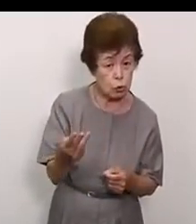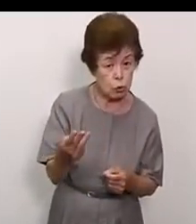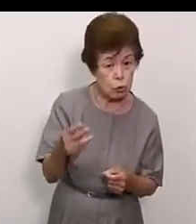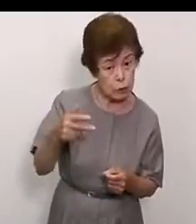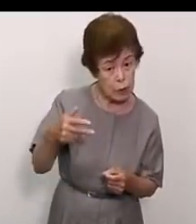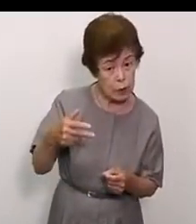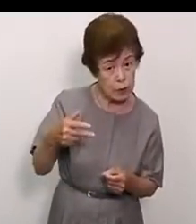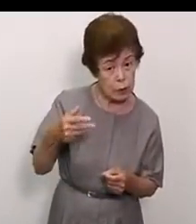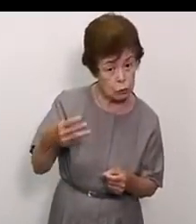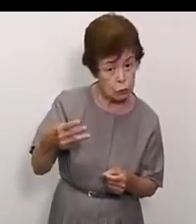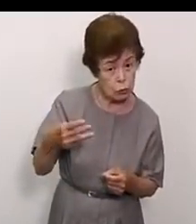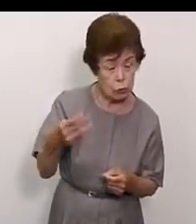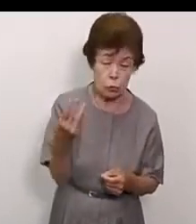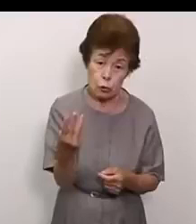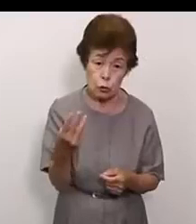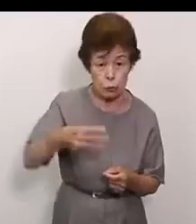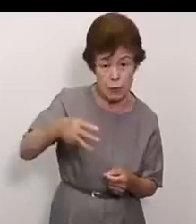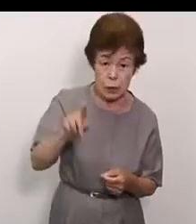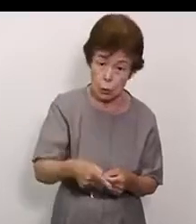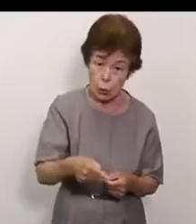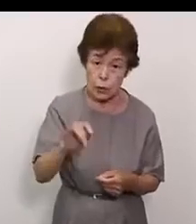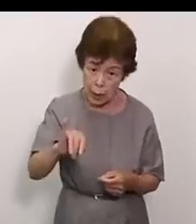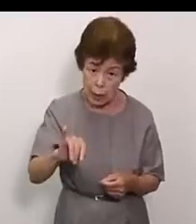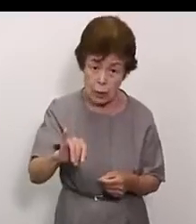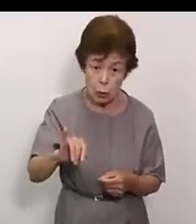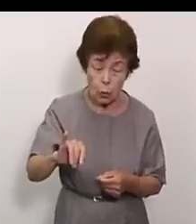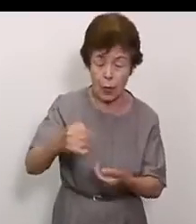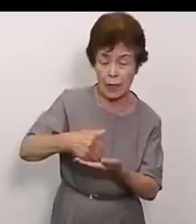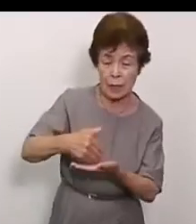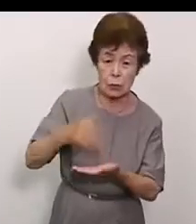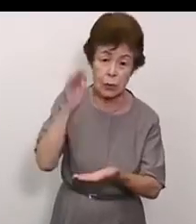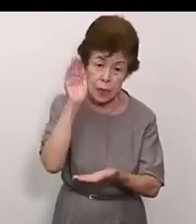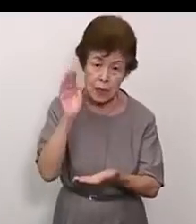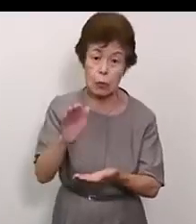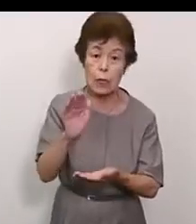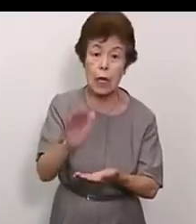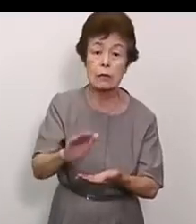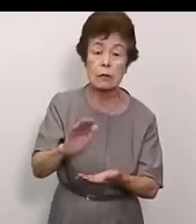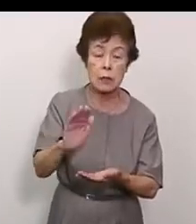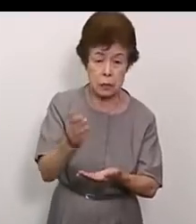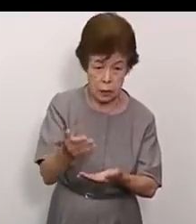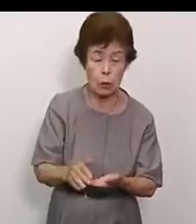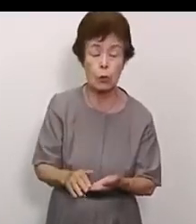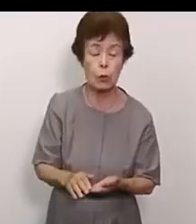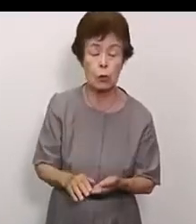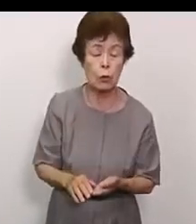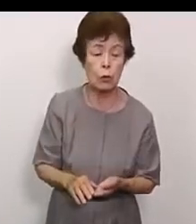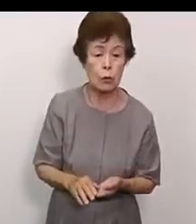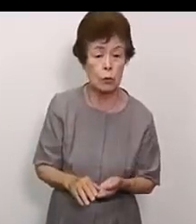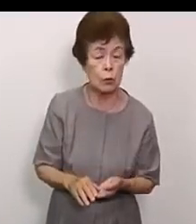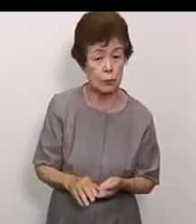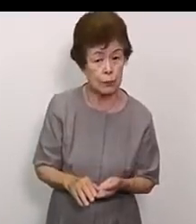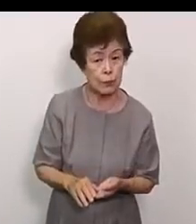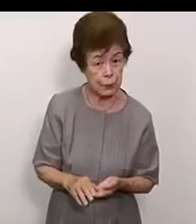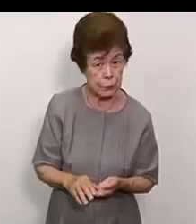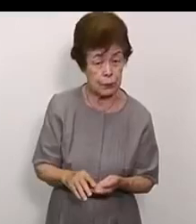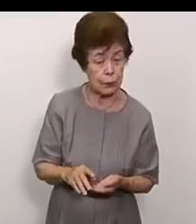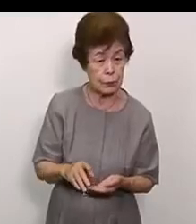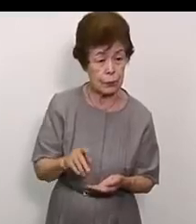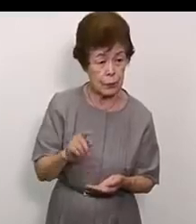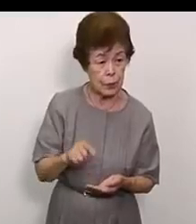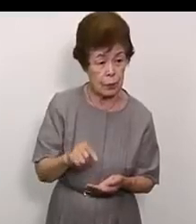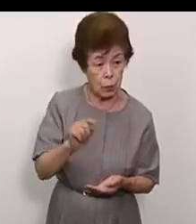ね、 うん、はい、まあ、彼女の話を聞いたこともあるんですけどね、反貧困ネットワークで、来てもらって